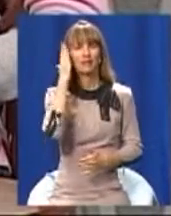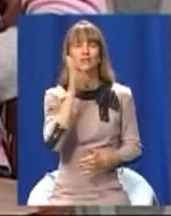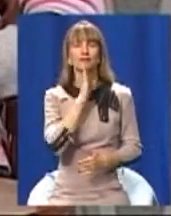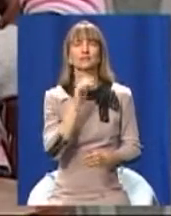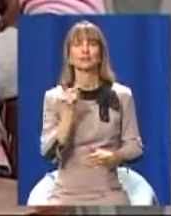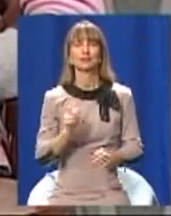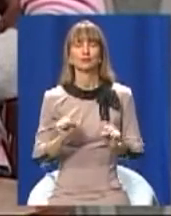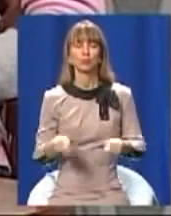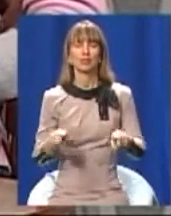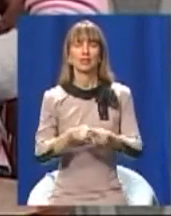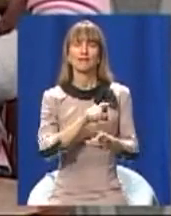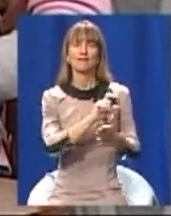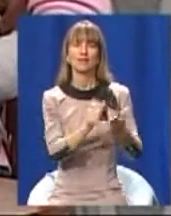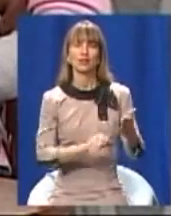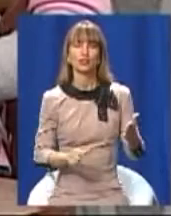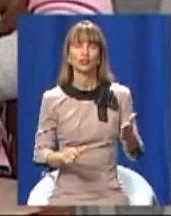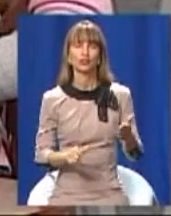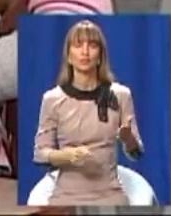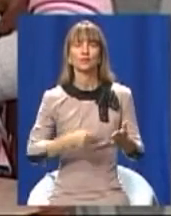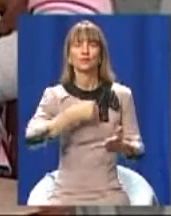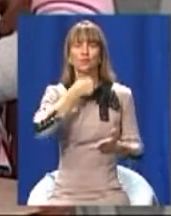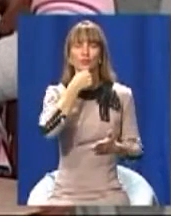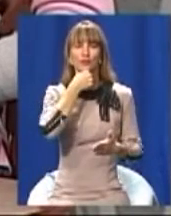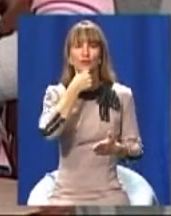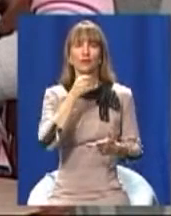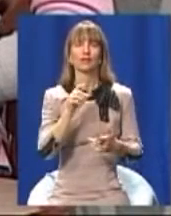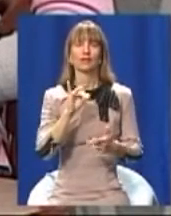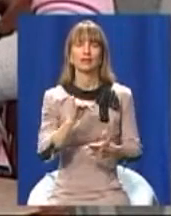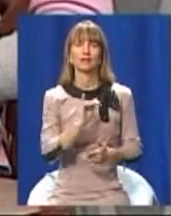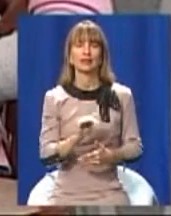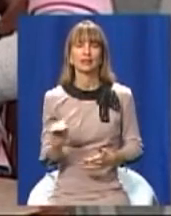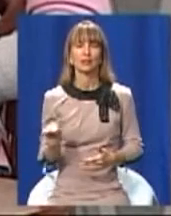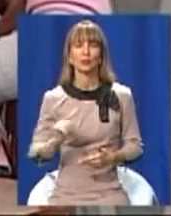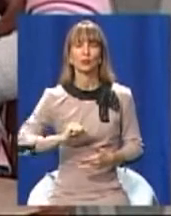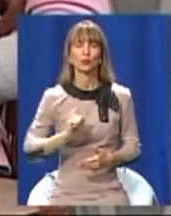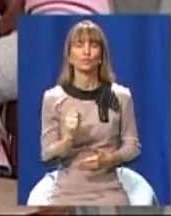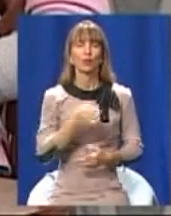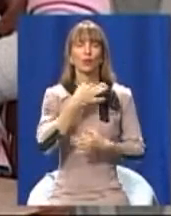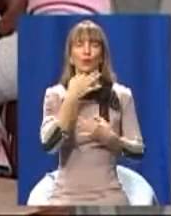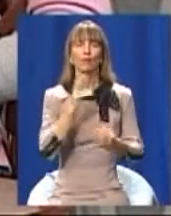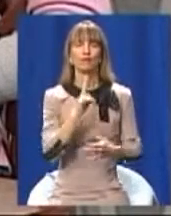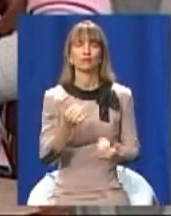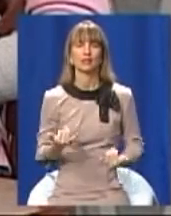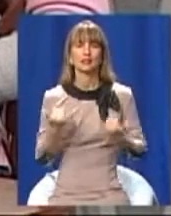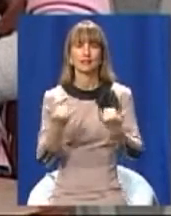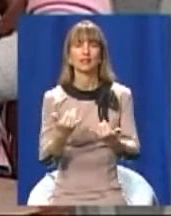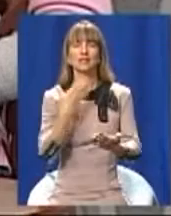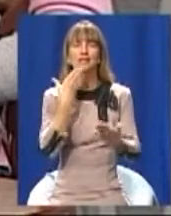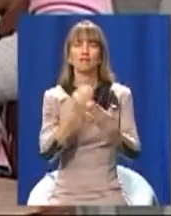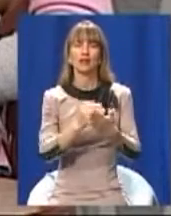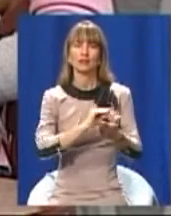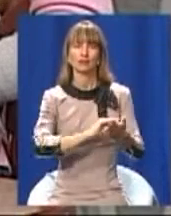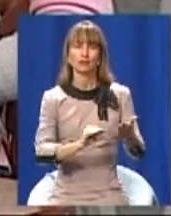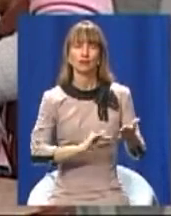дійсно можна такі свої вірші дорослим або навіть дітлахам, друзям та будь-кому просто посвятити такі власні рядки.